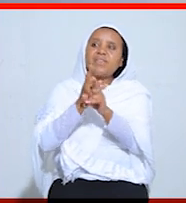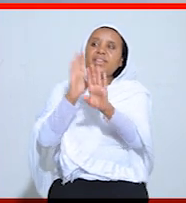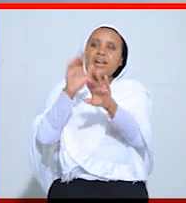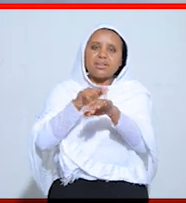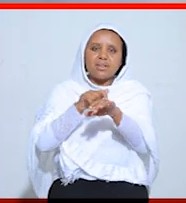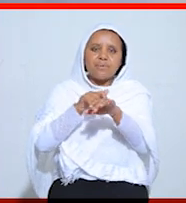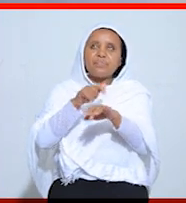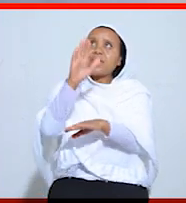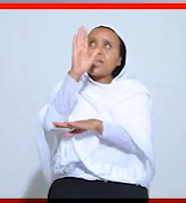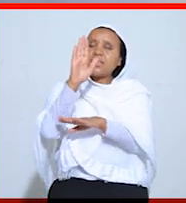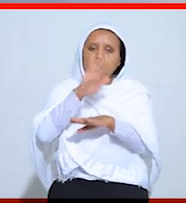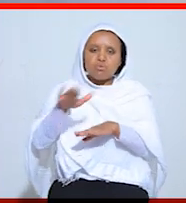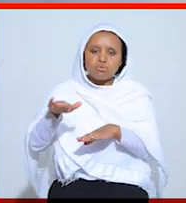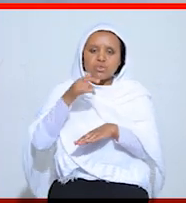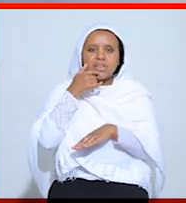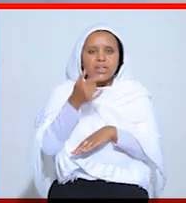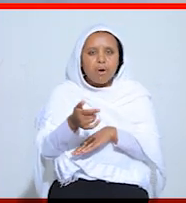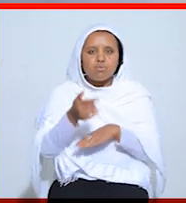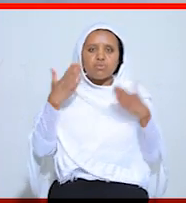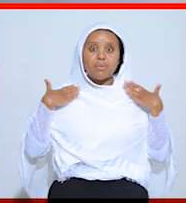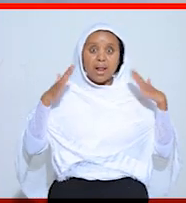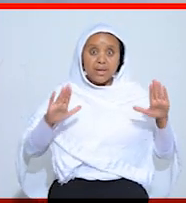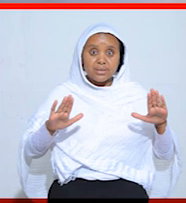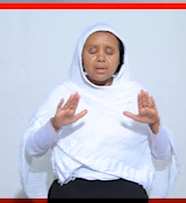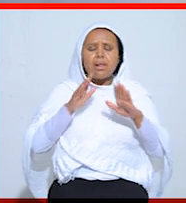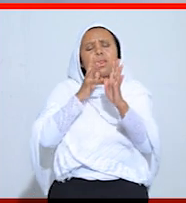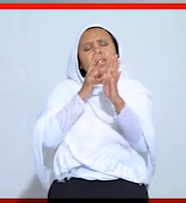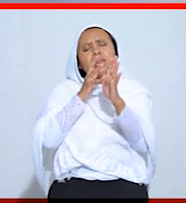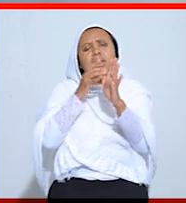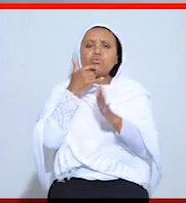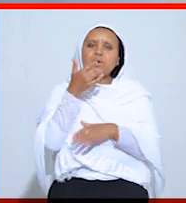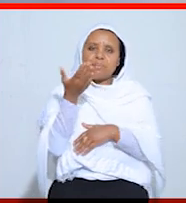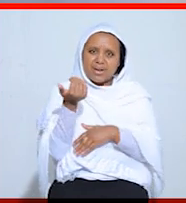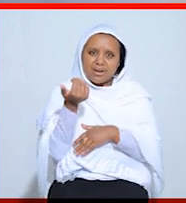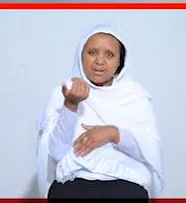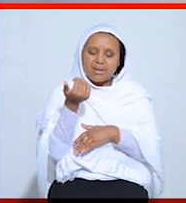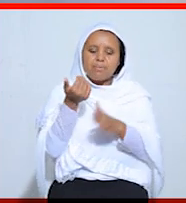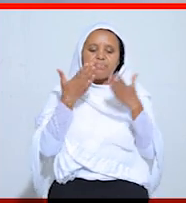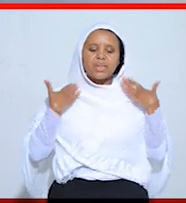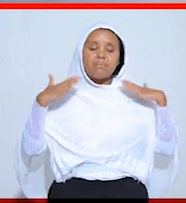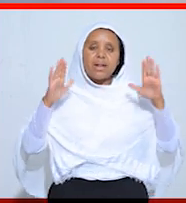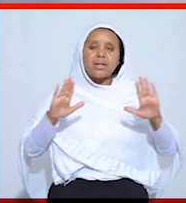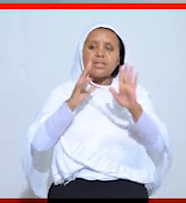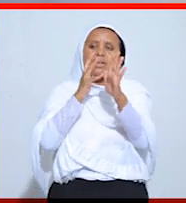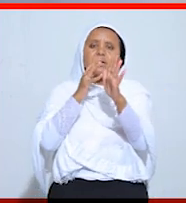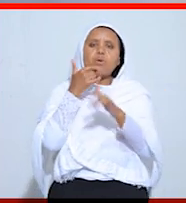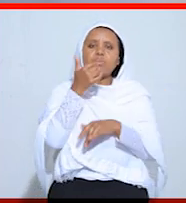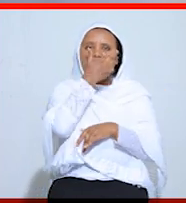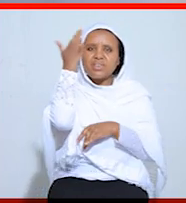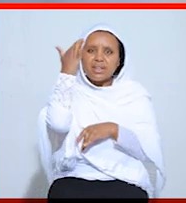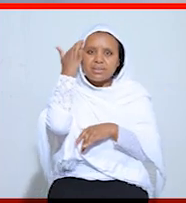በፈጠረ ጊዜ የእግዚአብሔር ልጆች የተባሉ መላእክት እልል ይሉ ነበረ። መላእክት እልል